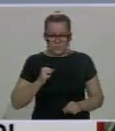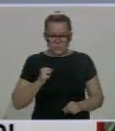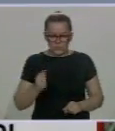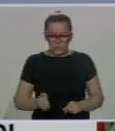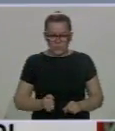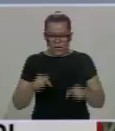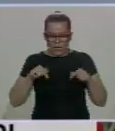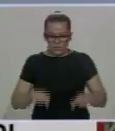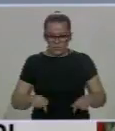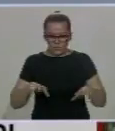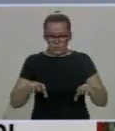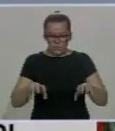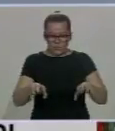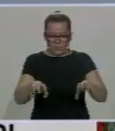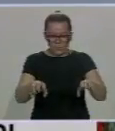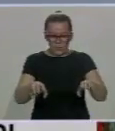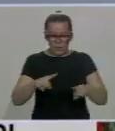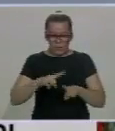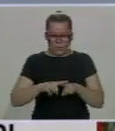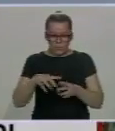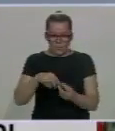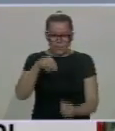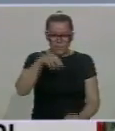atunci pământul și plantele